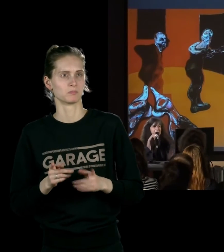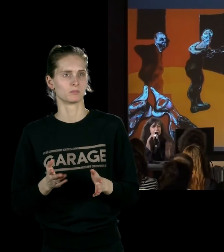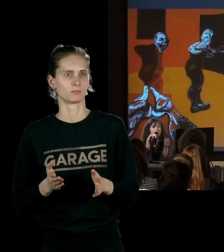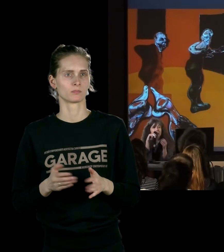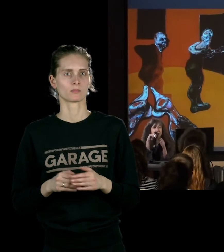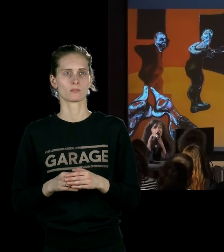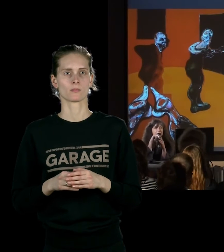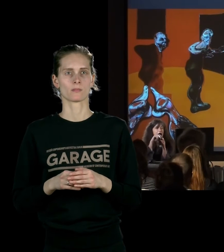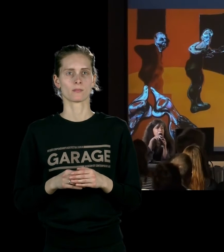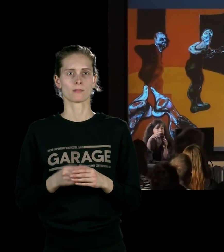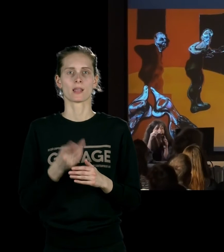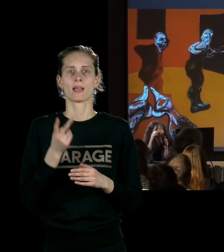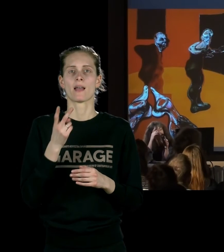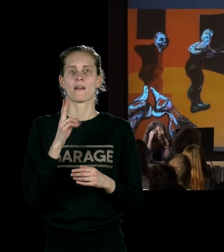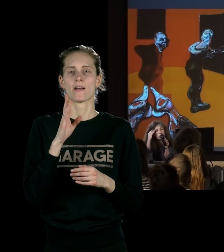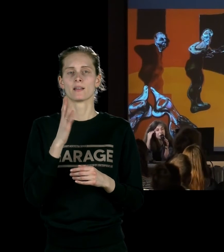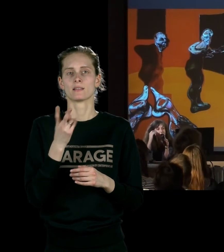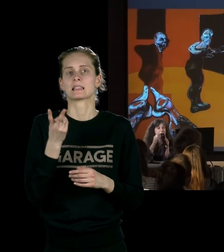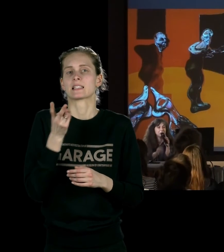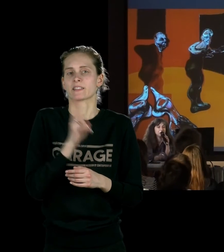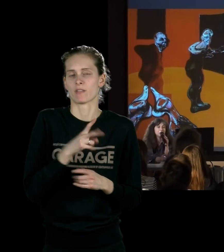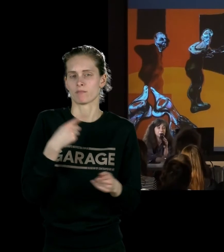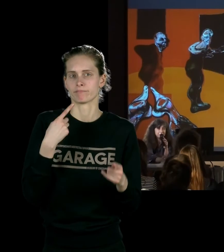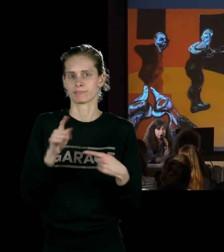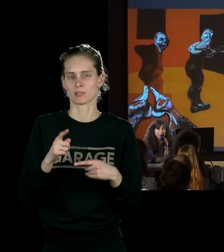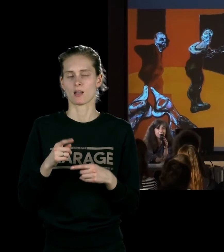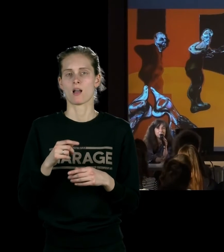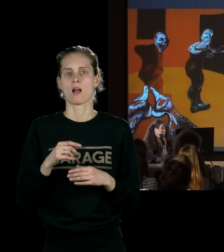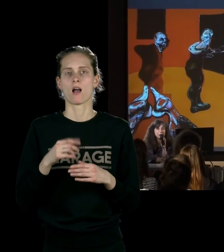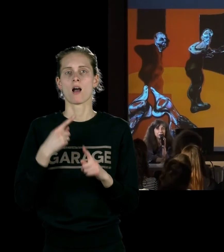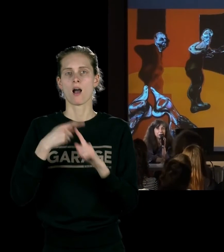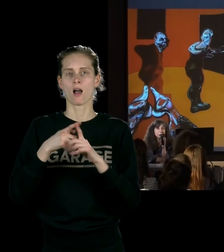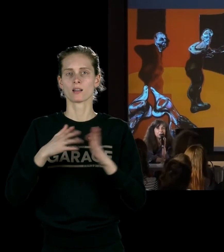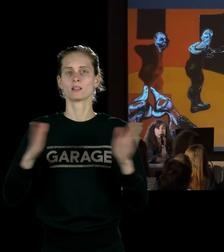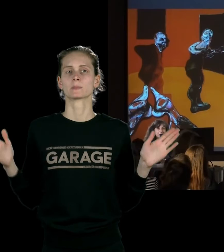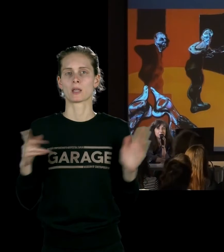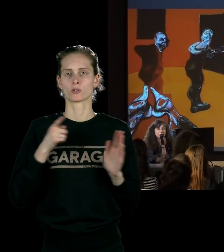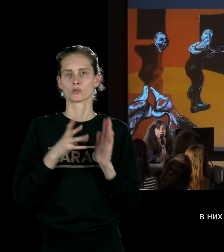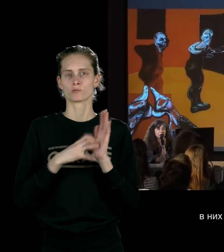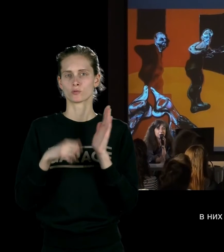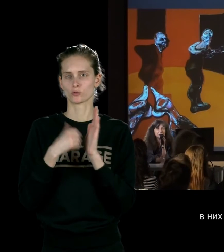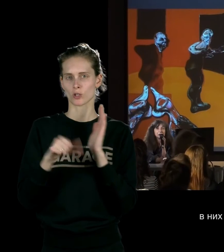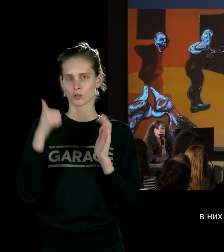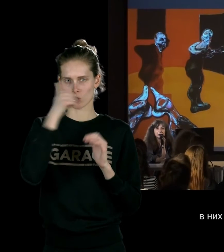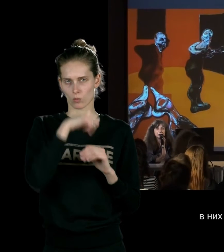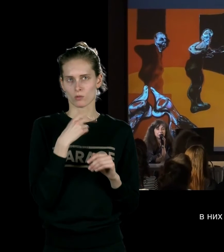версии распятия 60-х годов, распятия уже гораздо еще более жуткие,